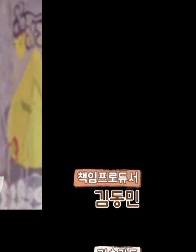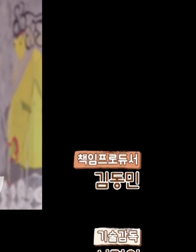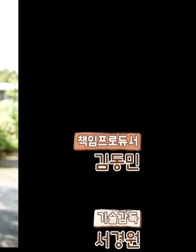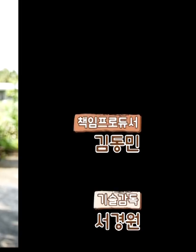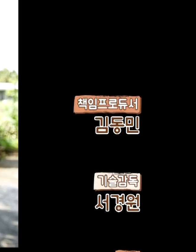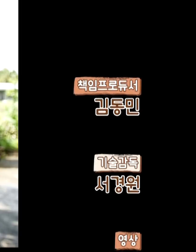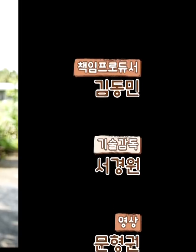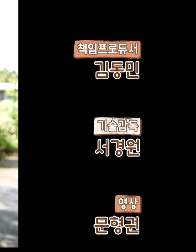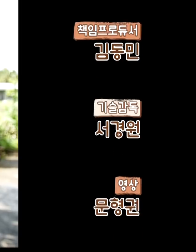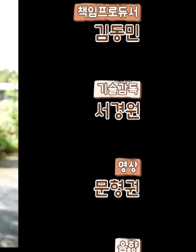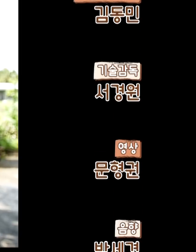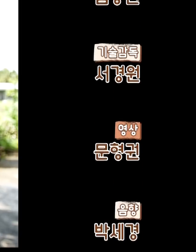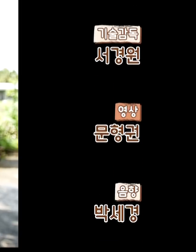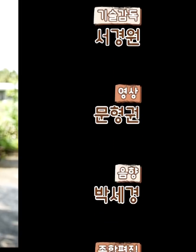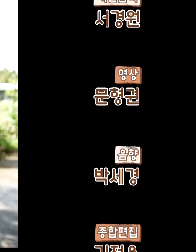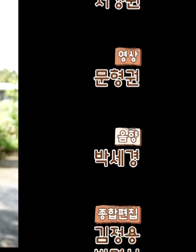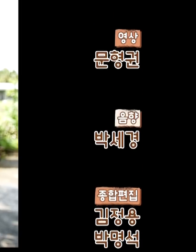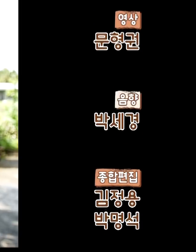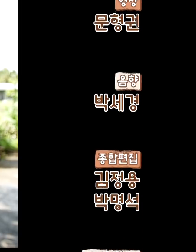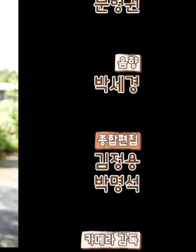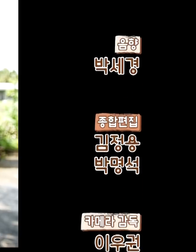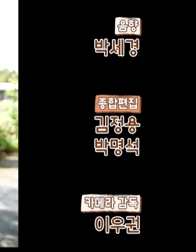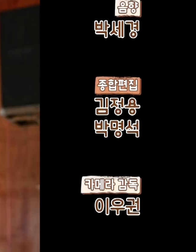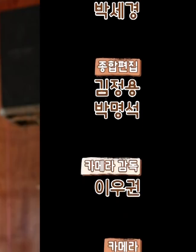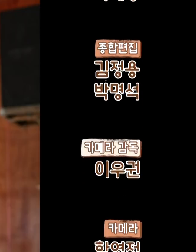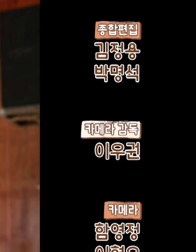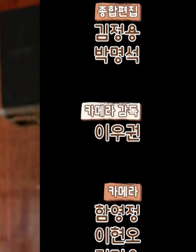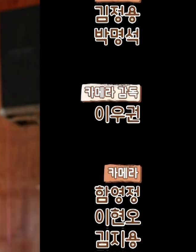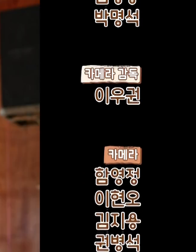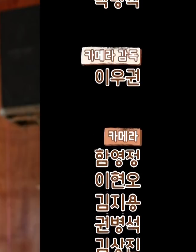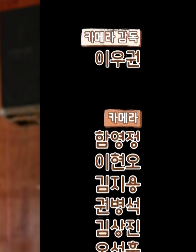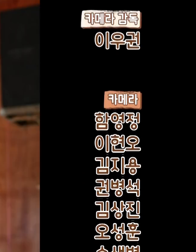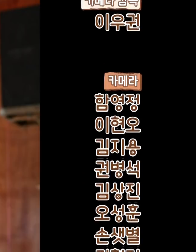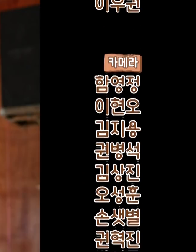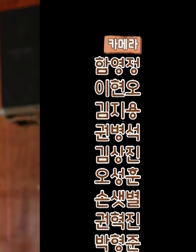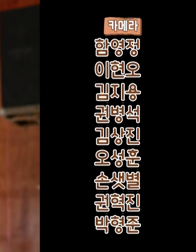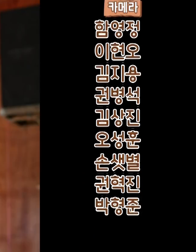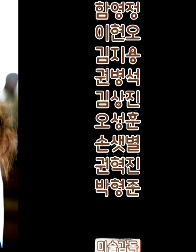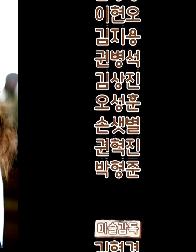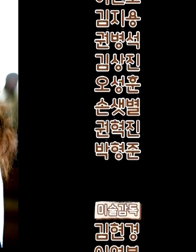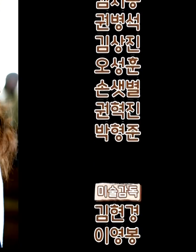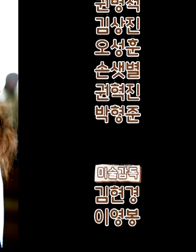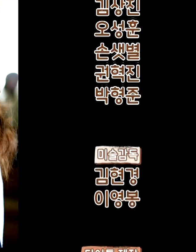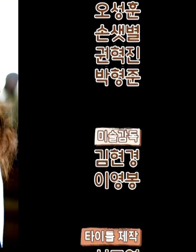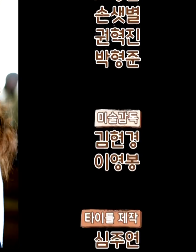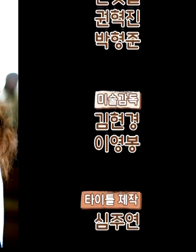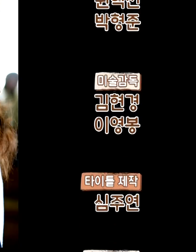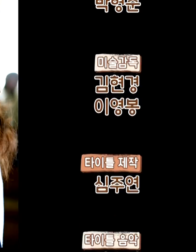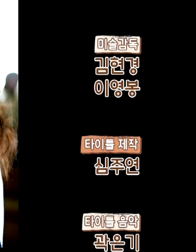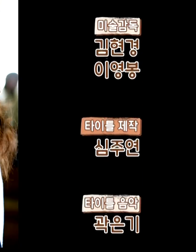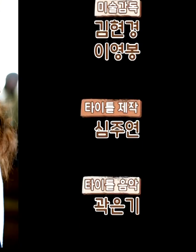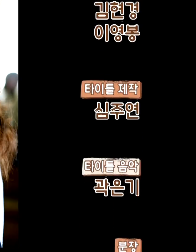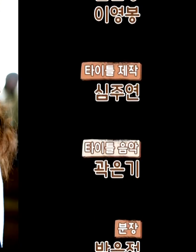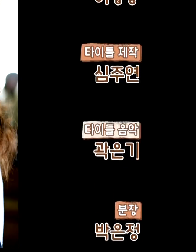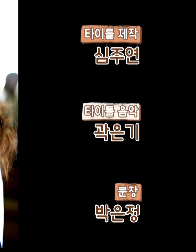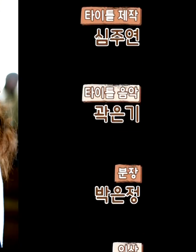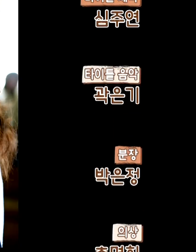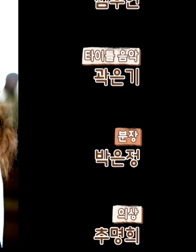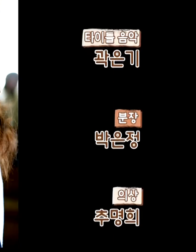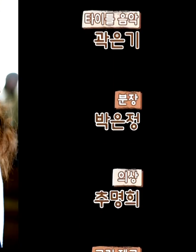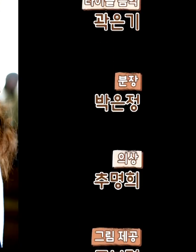찬양합니다. 나를 푸르른 풀밭과 실만한 물가로